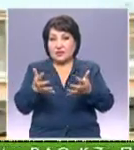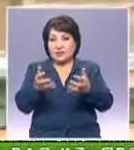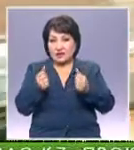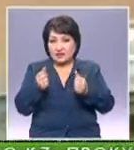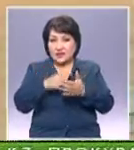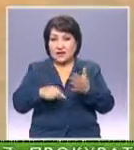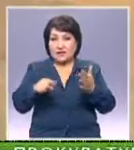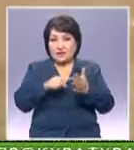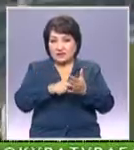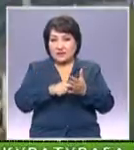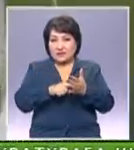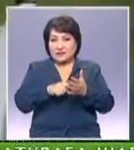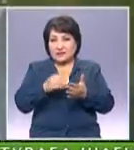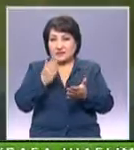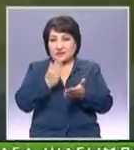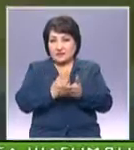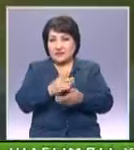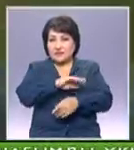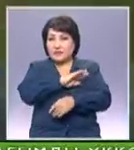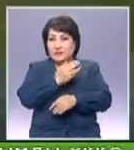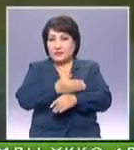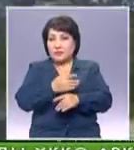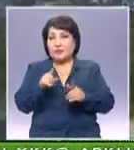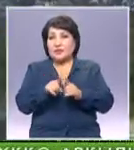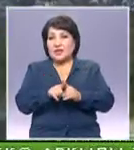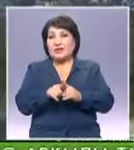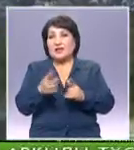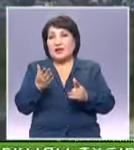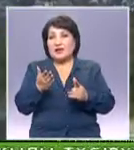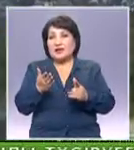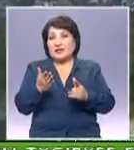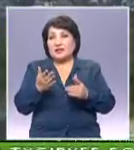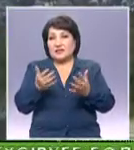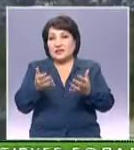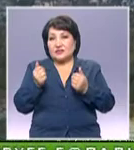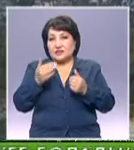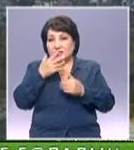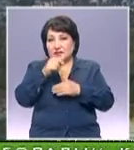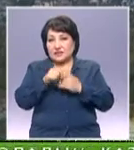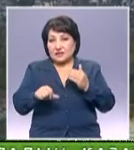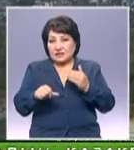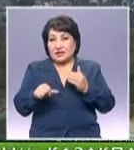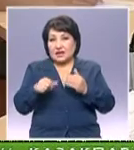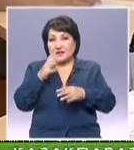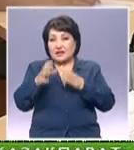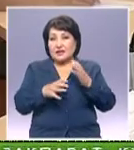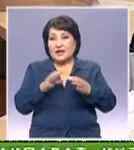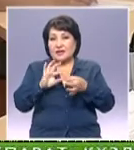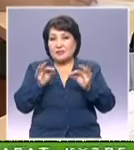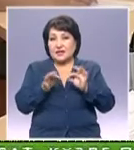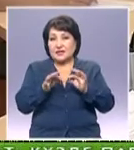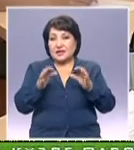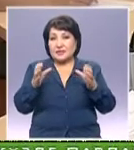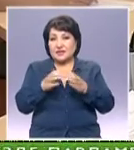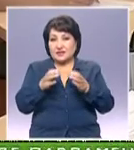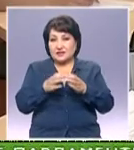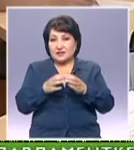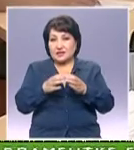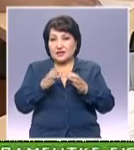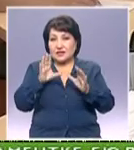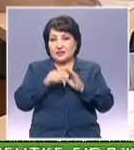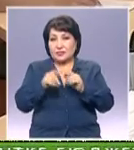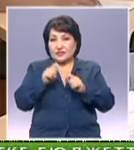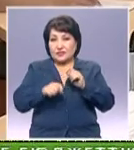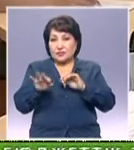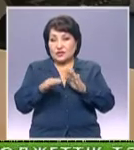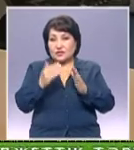қаланың қарымы мықты. Астанасы атануға үміткер шетел шаһарларын шаңғап тұрып, халықаралық олимпиада комитетінің сүзгісінен өткен тізімде көш